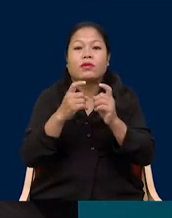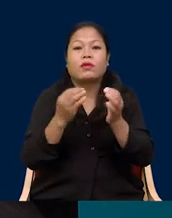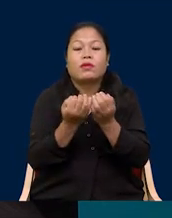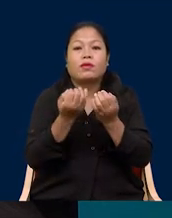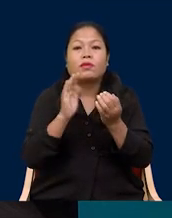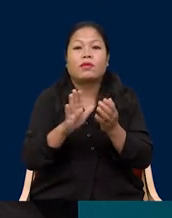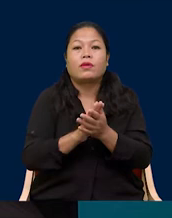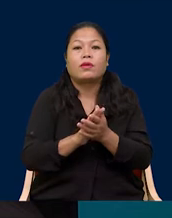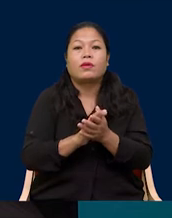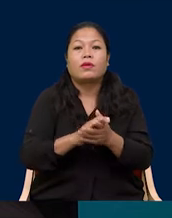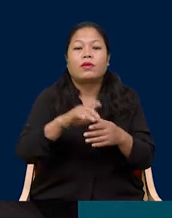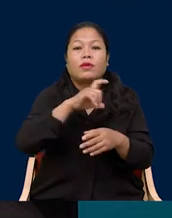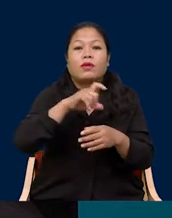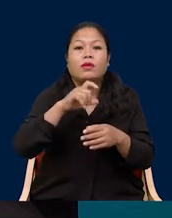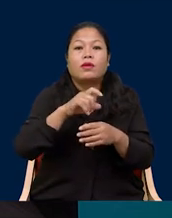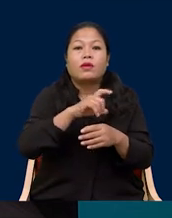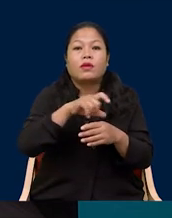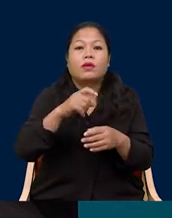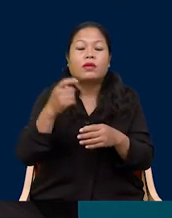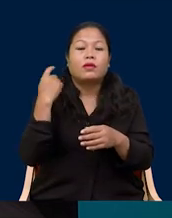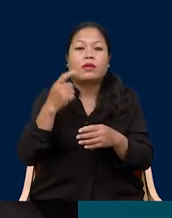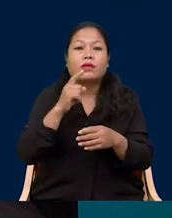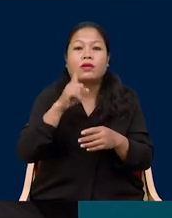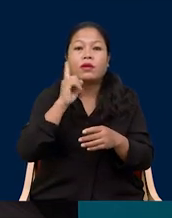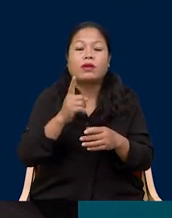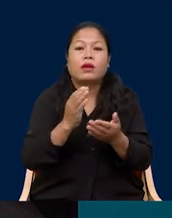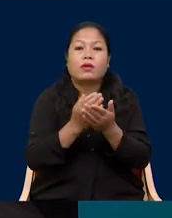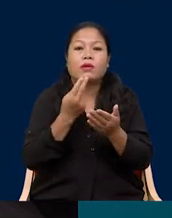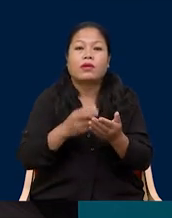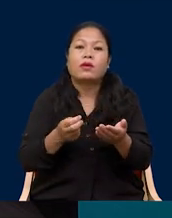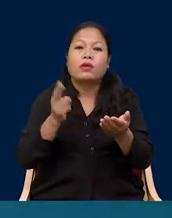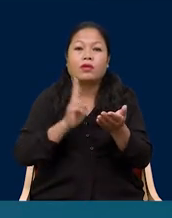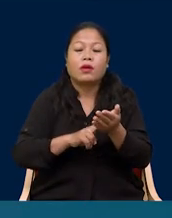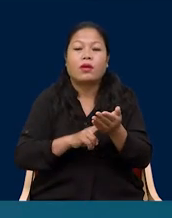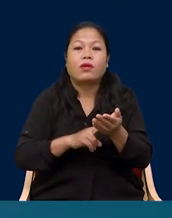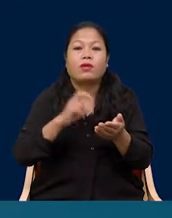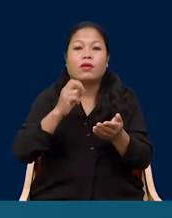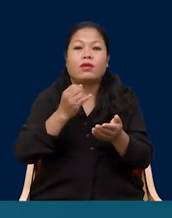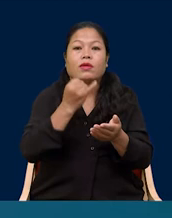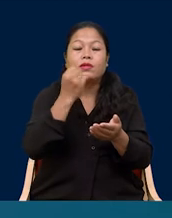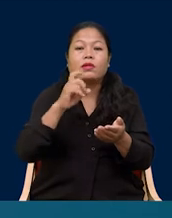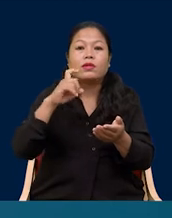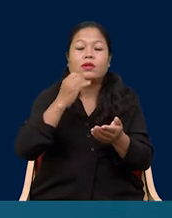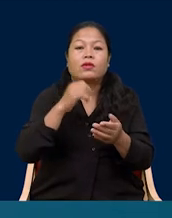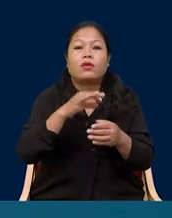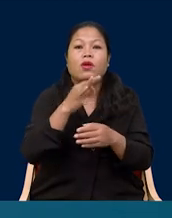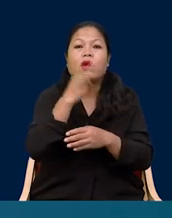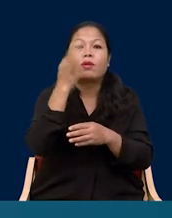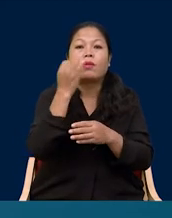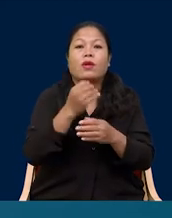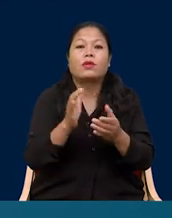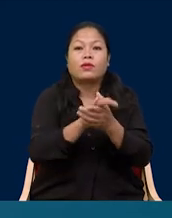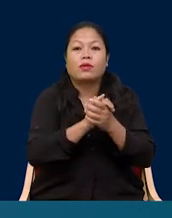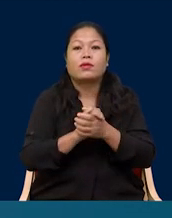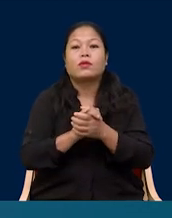अभियान इतिहासकै सबैभन्दा प्रभावकारी जलवायु कार्यक्रम मध्येको एक हुन सक्छ। थप दिगो वातावरण मैत्री र